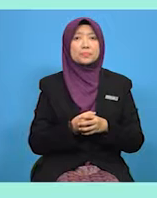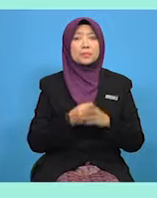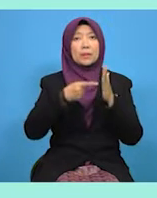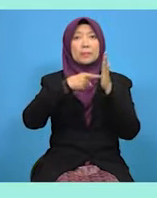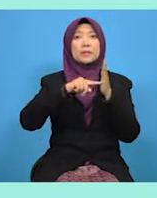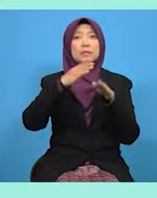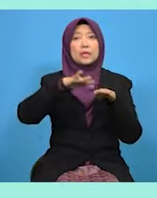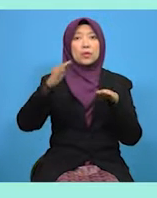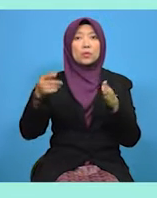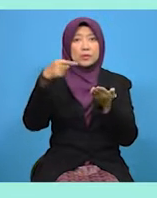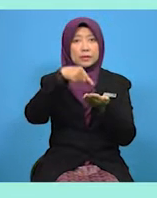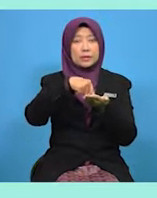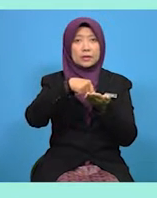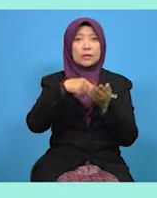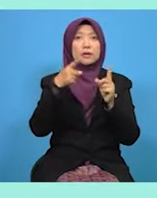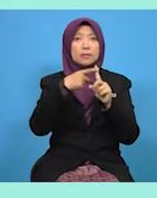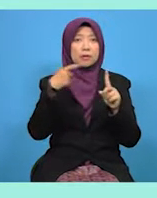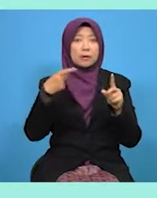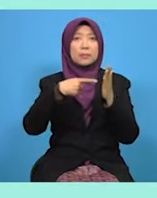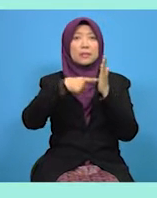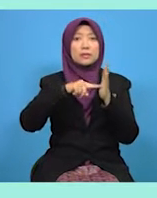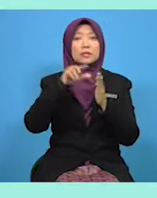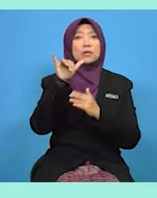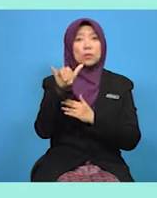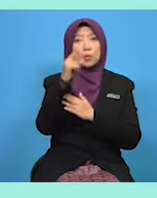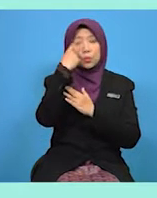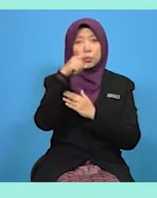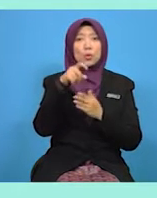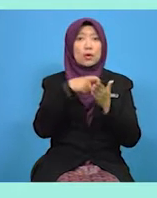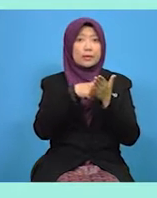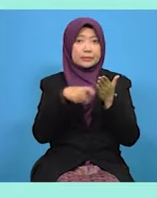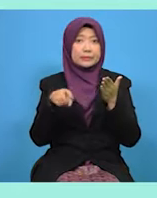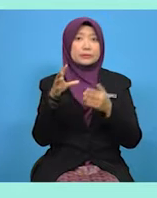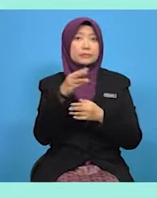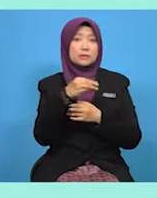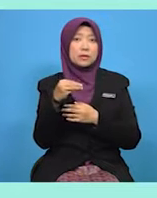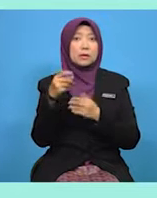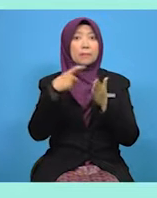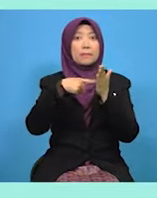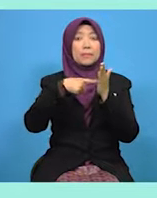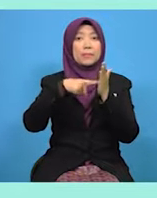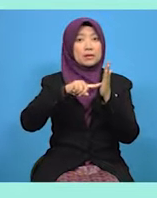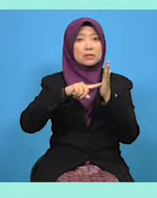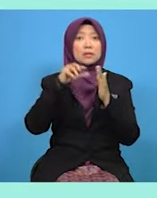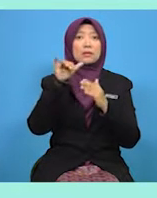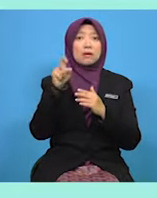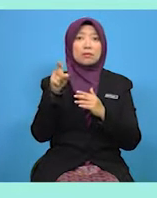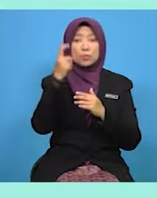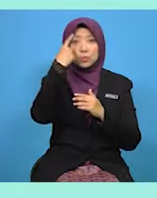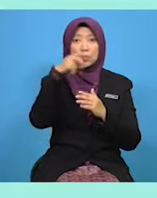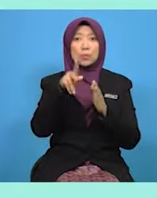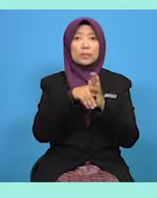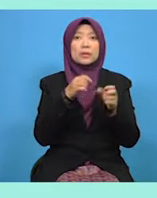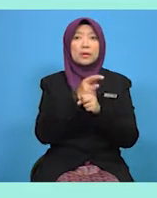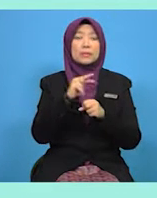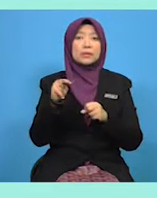Paksi untuk kelok ini terdiri daripada paksi Y untuk harga umum dan paksi X untuk pendapatan